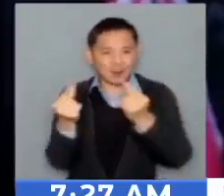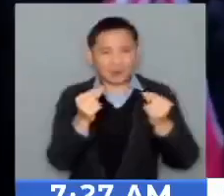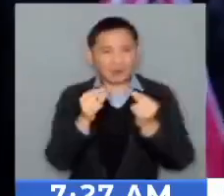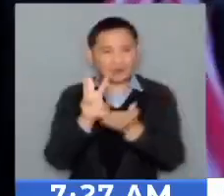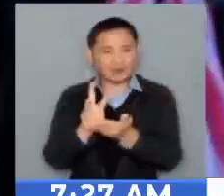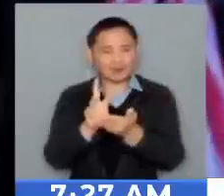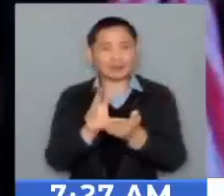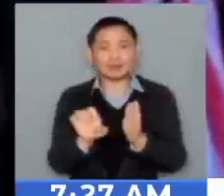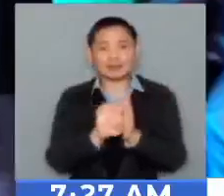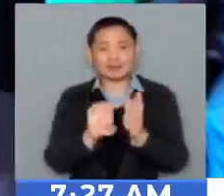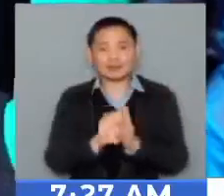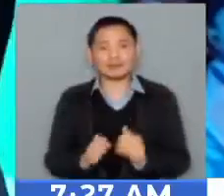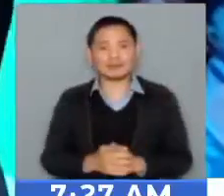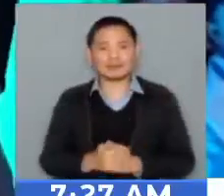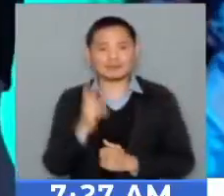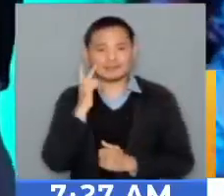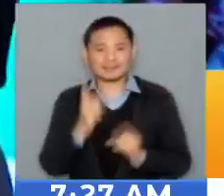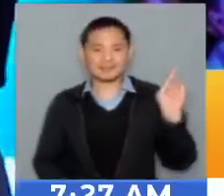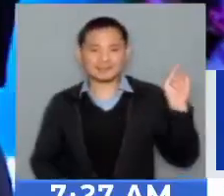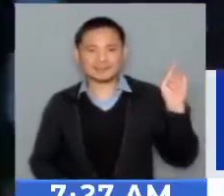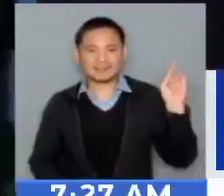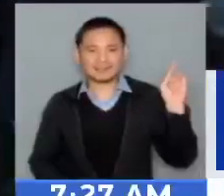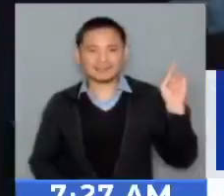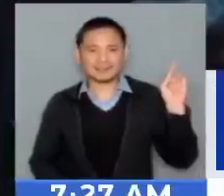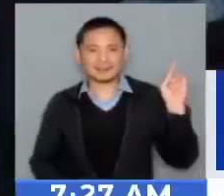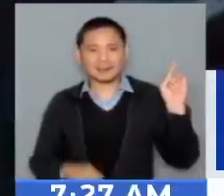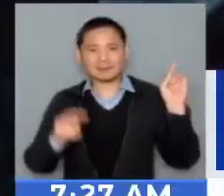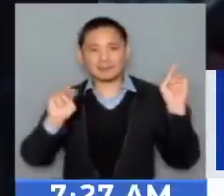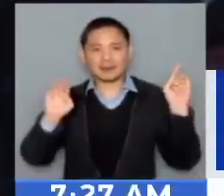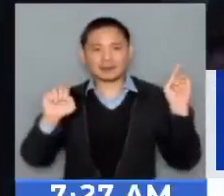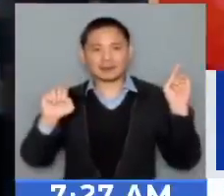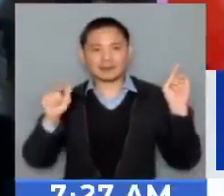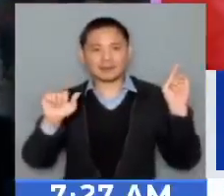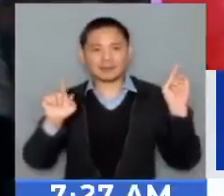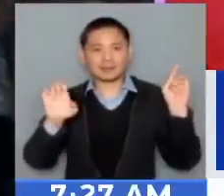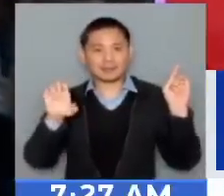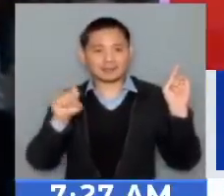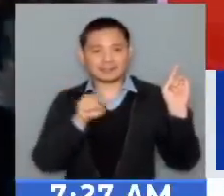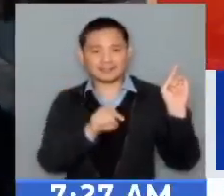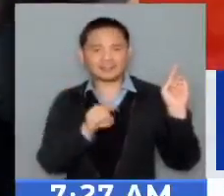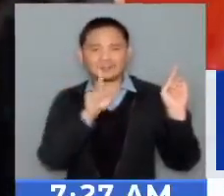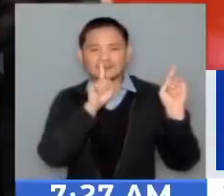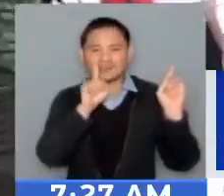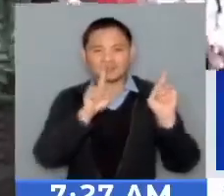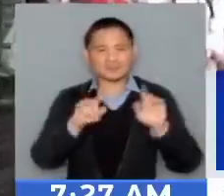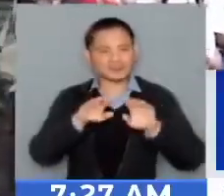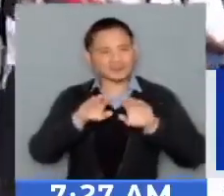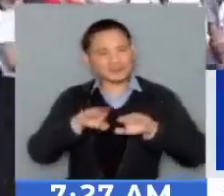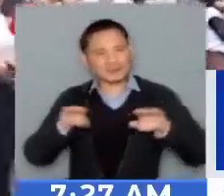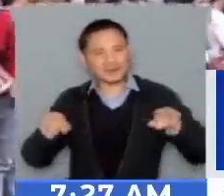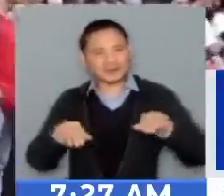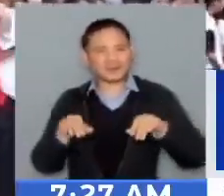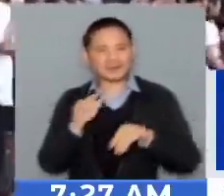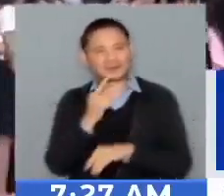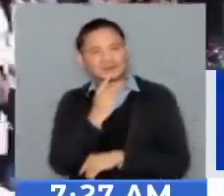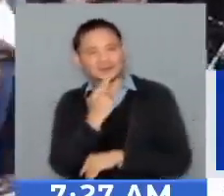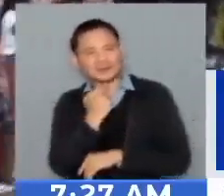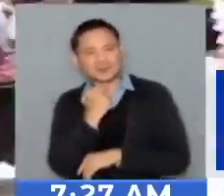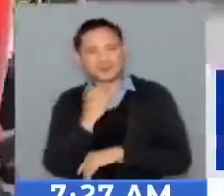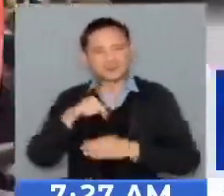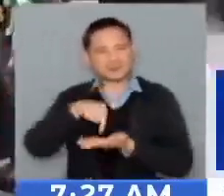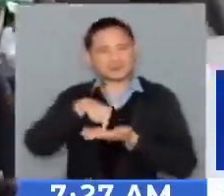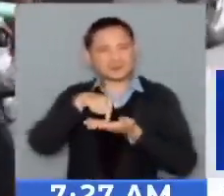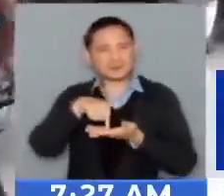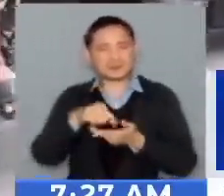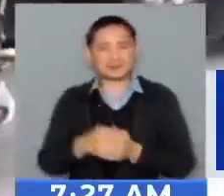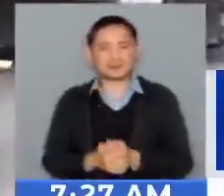hero characters ang ilang kabataan para sa Christmas lighting ceremony. Lumahok dyan ang mga estudyante mula elementarya hanggang high school. Pinailawan din